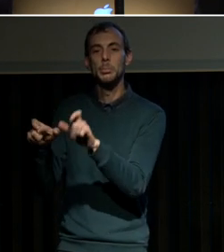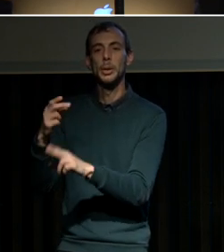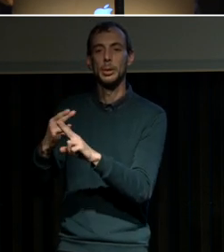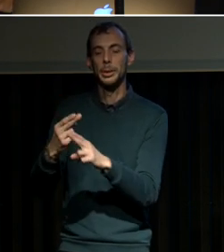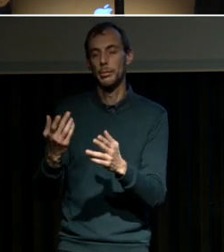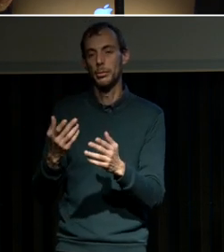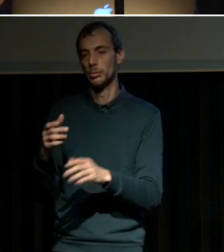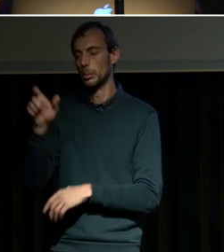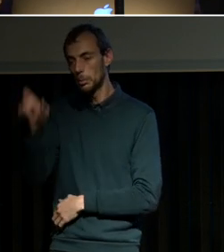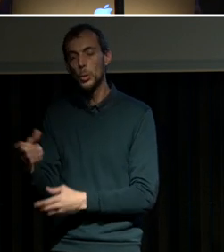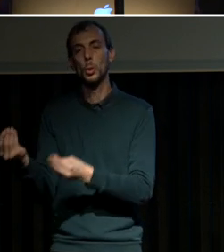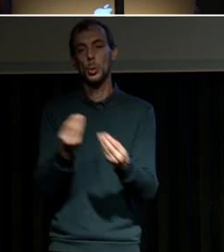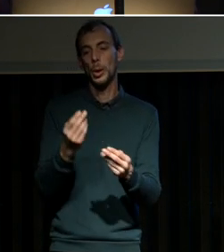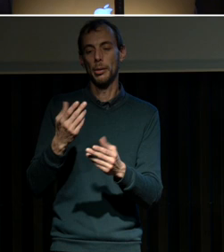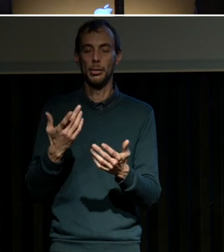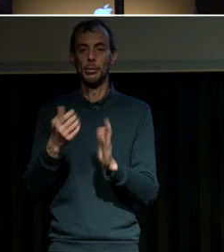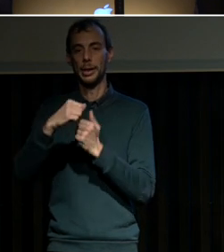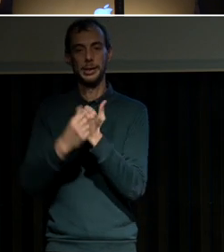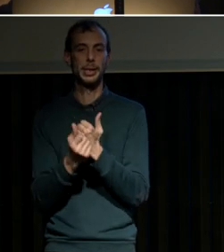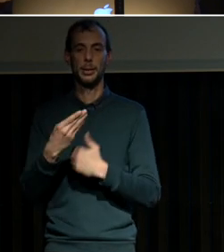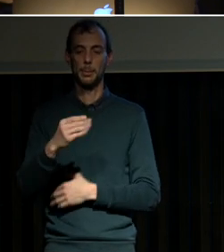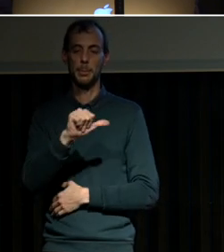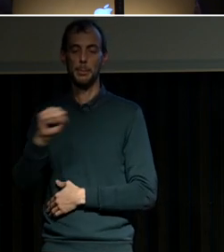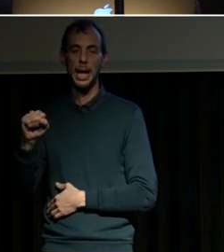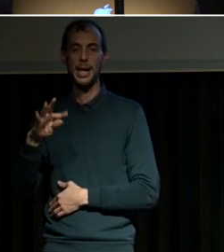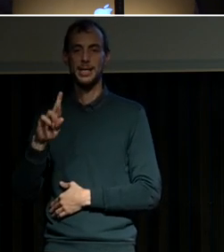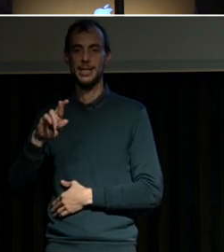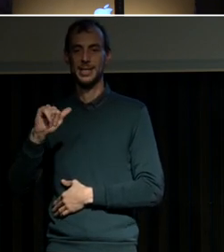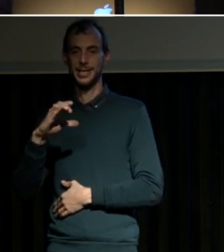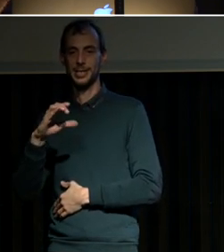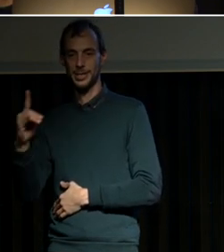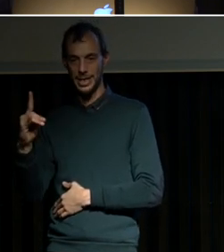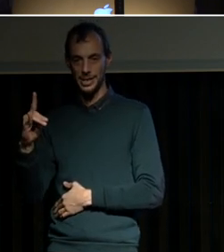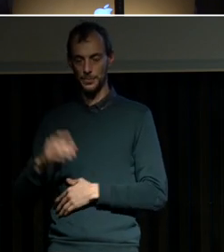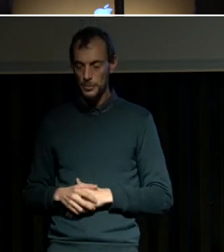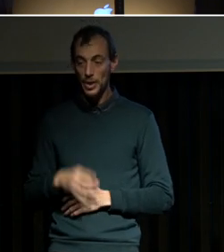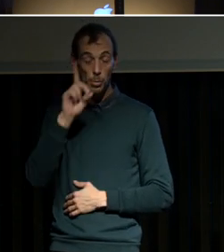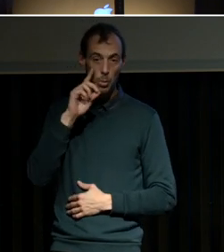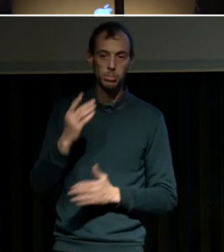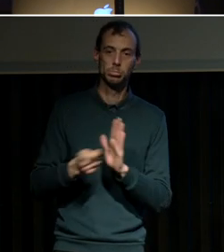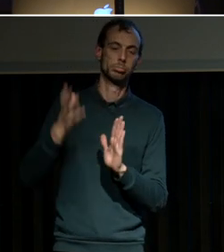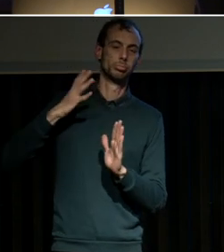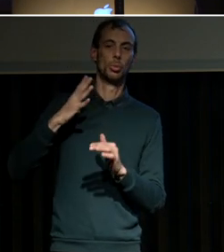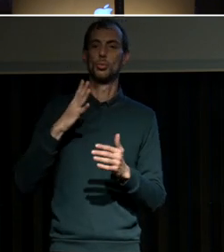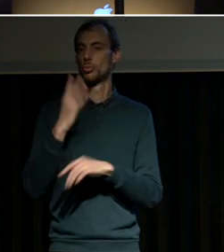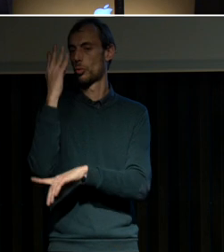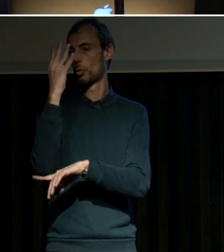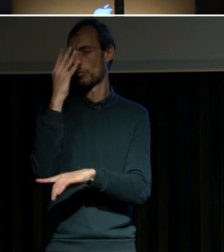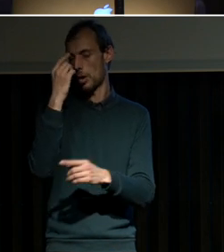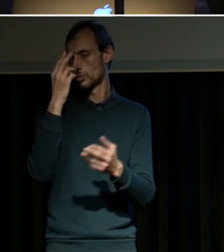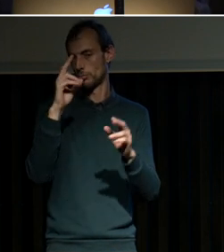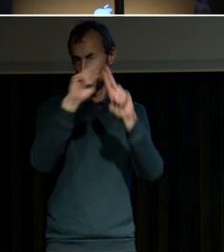fin de compte, dans les années 1990, il y a eu une conférence de consensus international pour classifier ces donneurs dans la